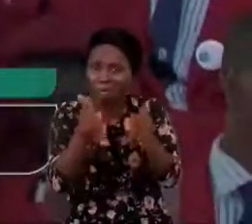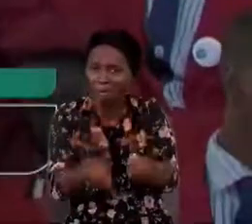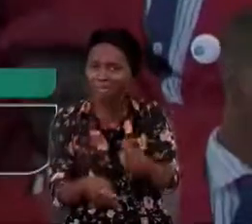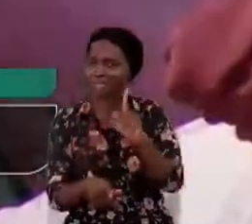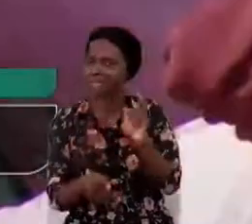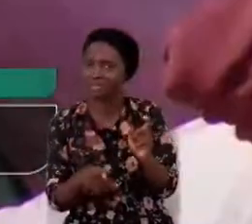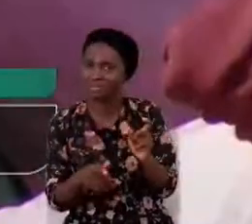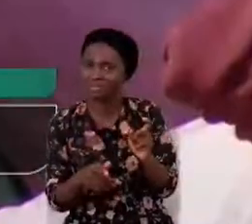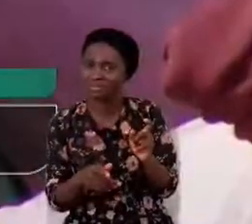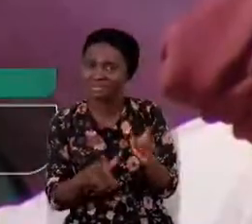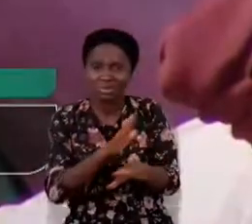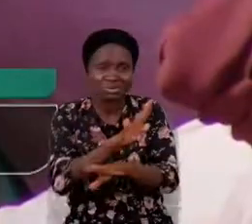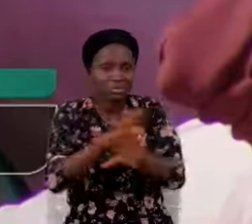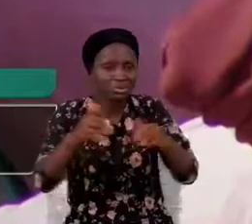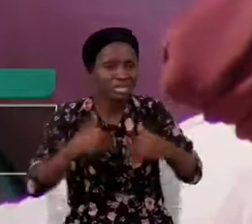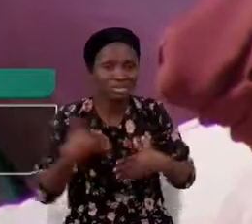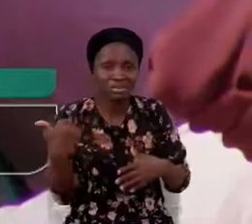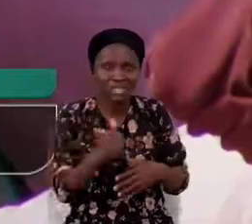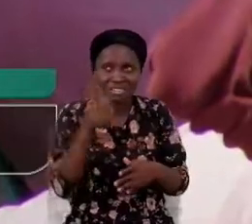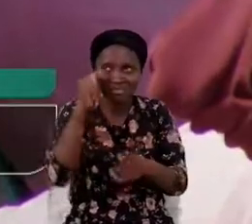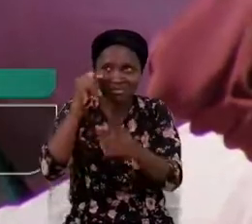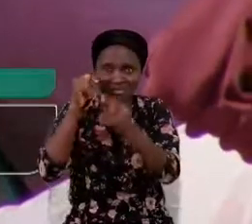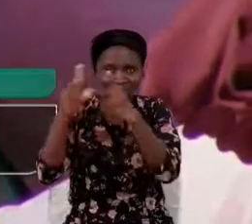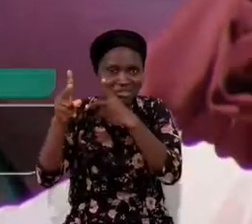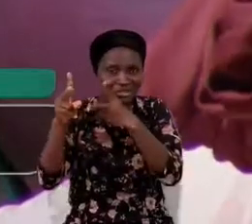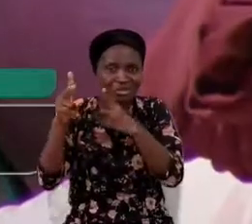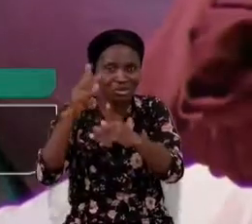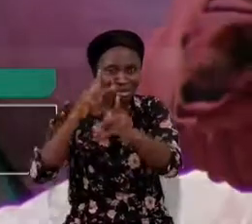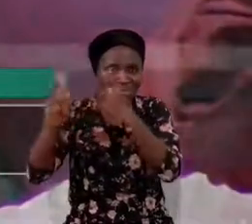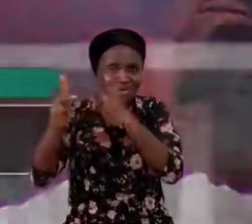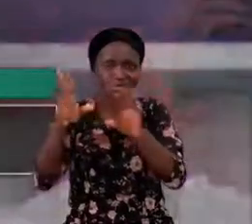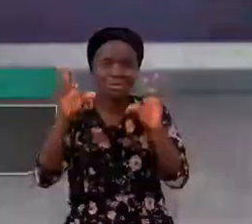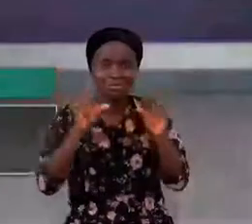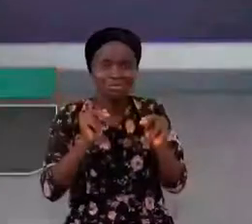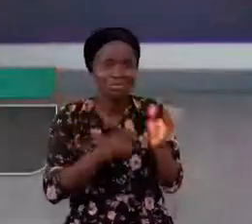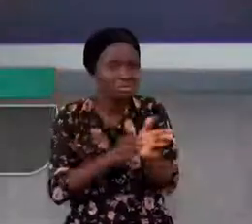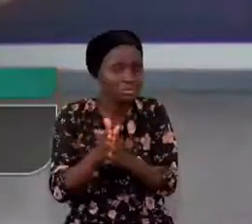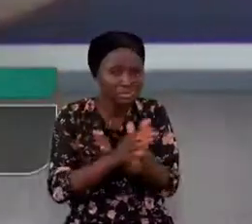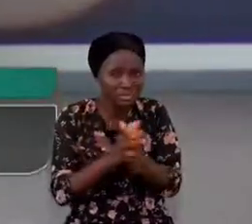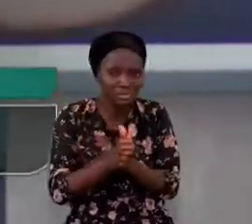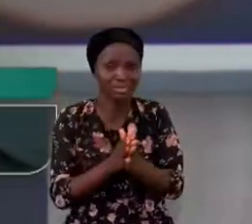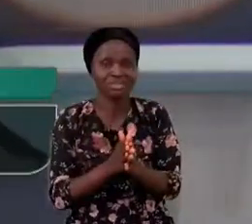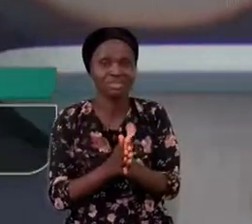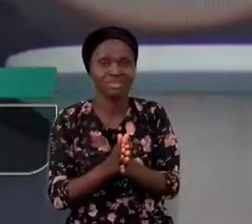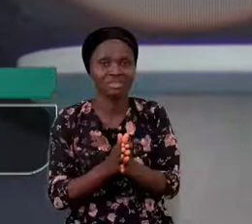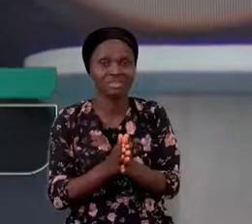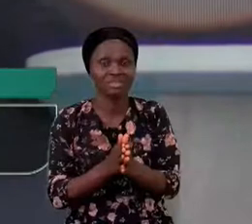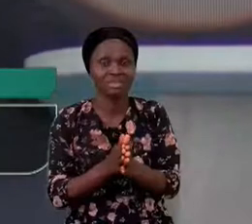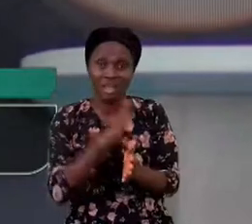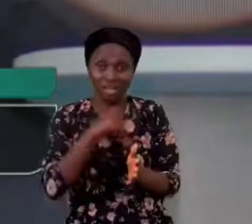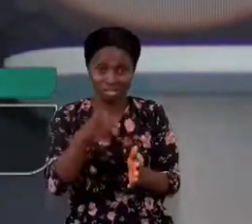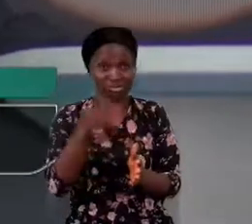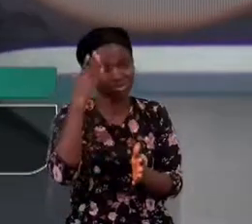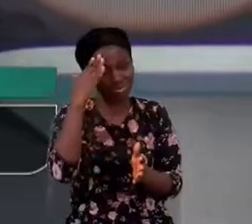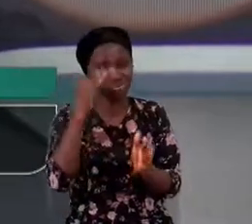zèle. Zéro en zèle. Alors, un tel ami que tu as